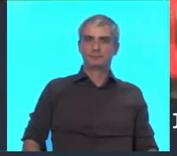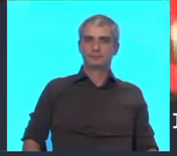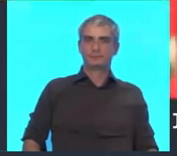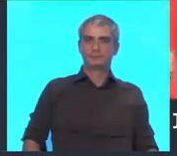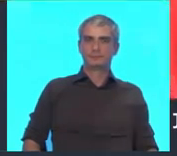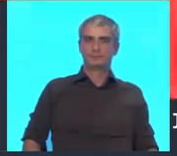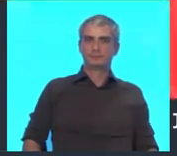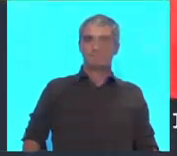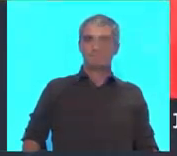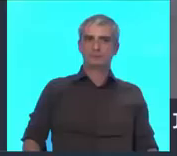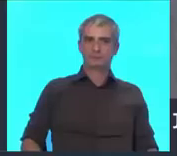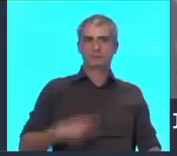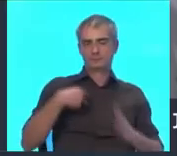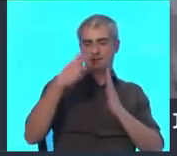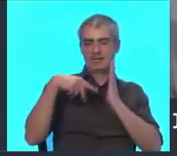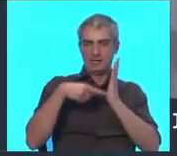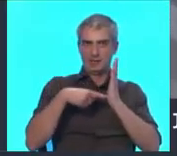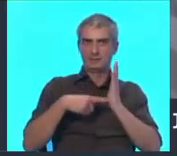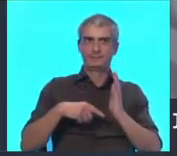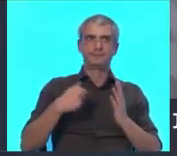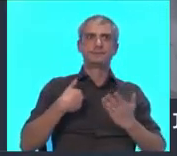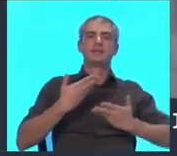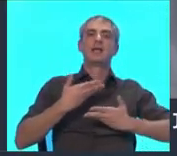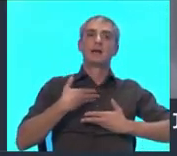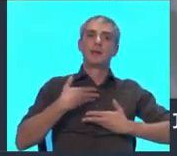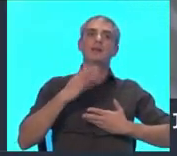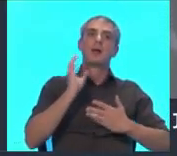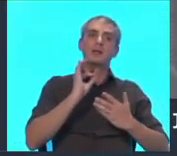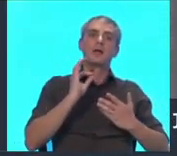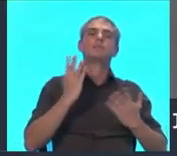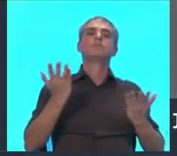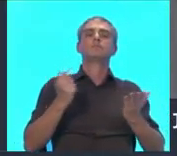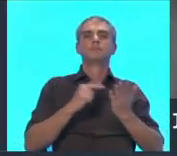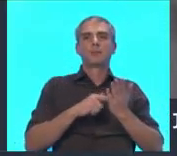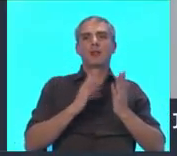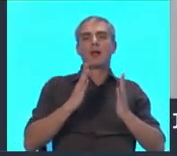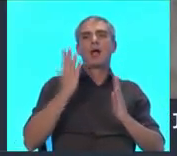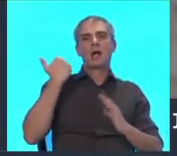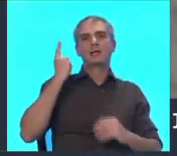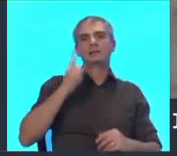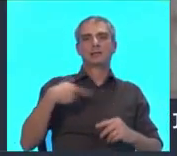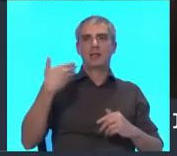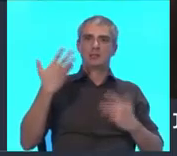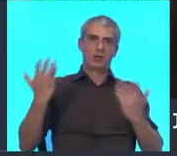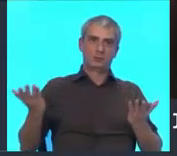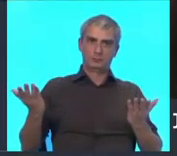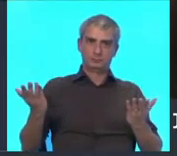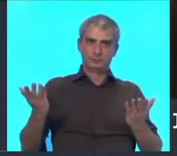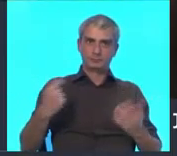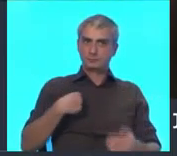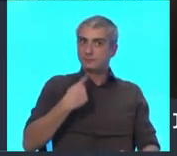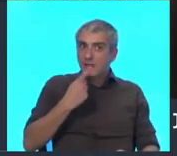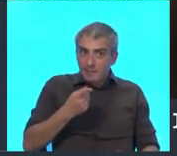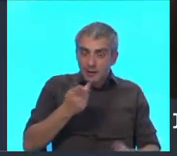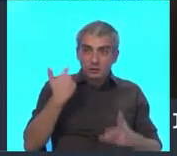אוקיי, אני אקרא לכם את זה. קיבלתי בכל זאת, כי ככה היה צריך להיות. אמרת שיהיה